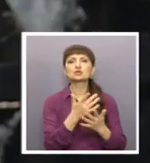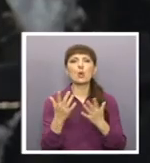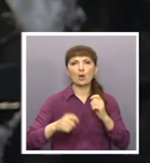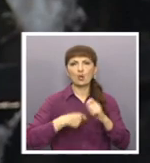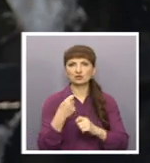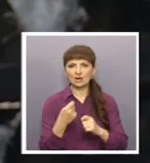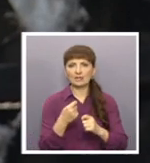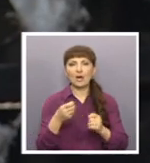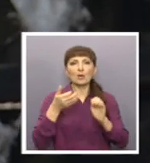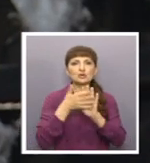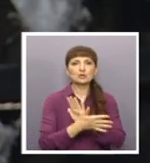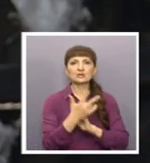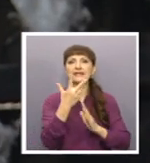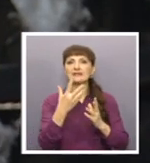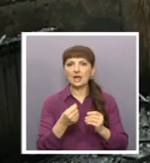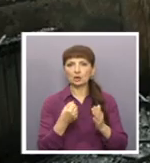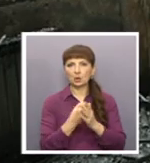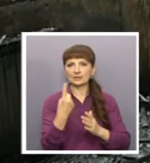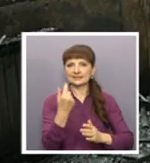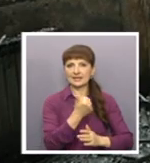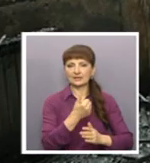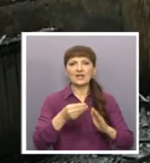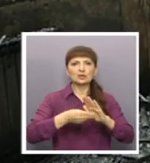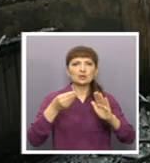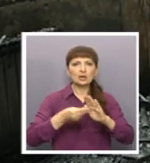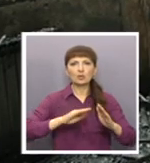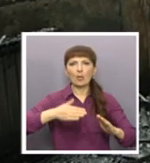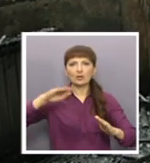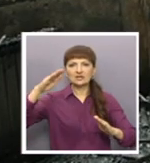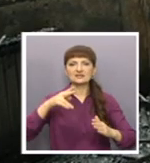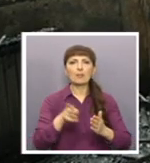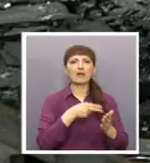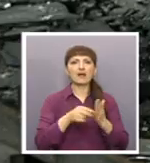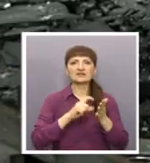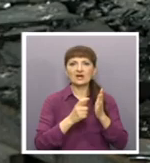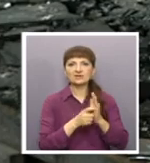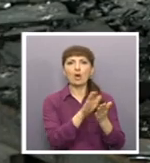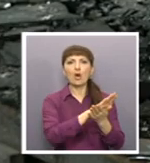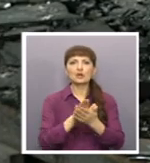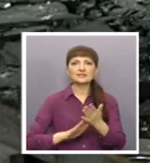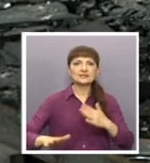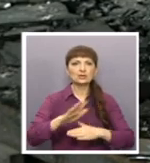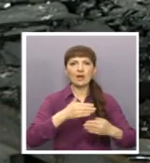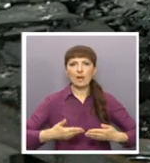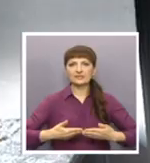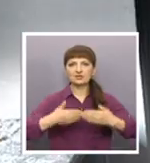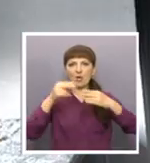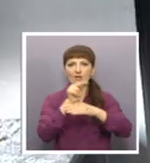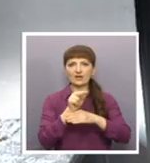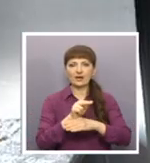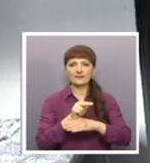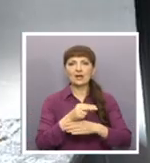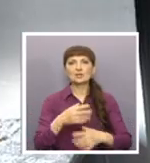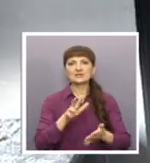нанесенного ущерба, уйдет от 3 дней до недели. Штукатуркой подъездов, покраской квартир, очисткой территории и облицовкой фасада здания